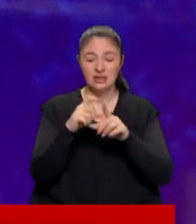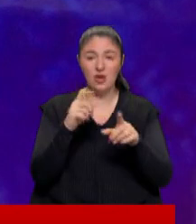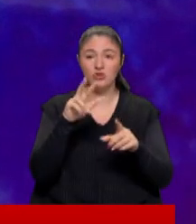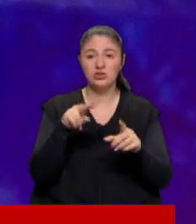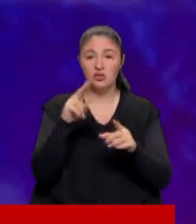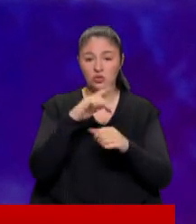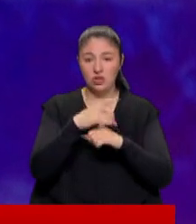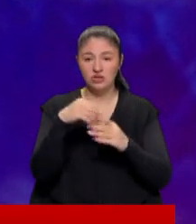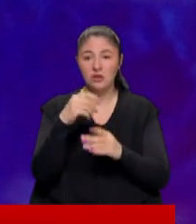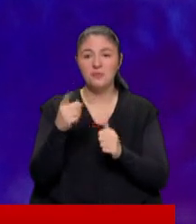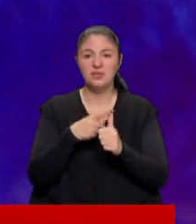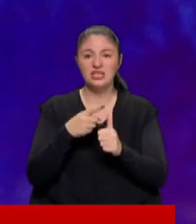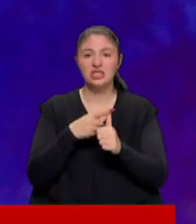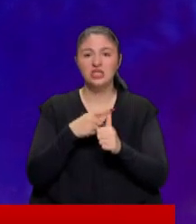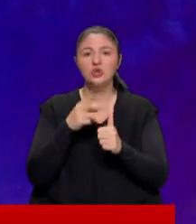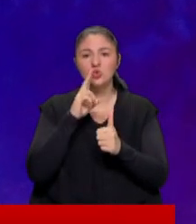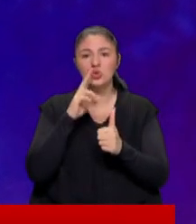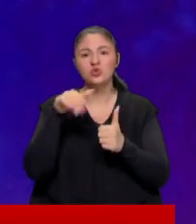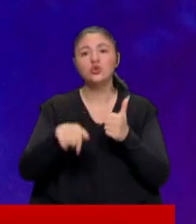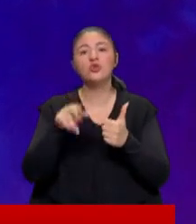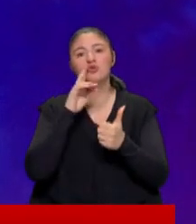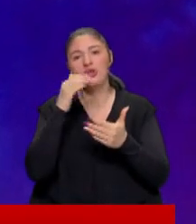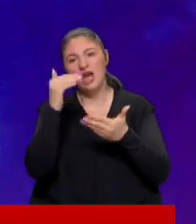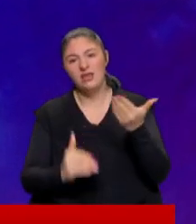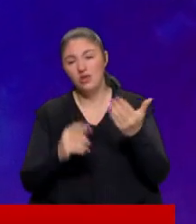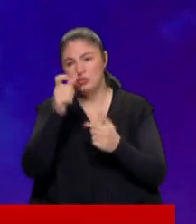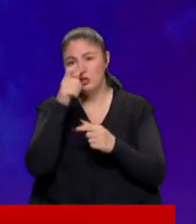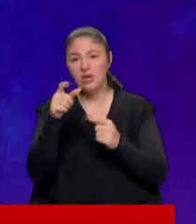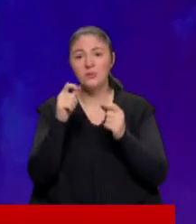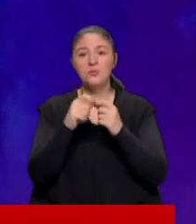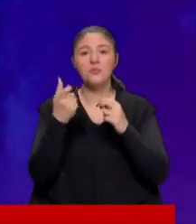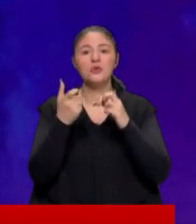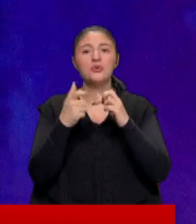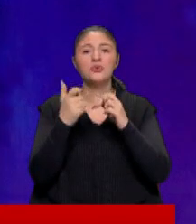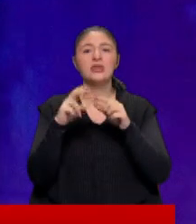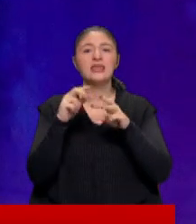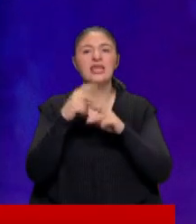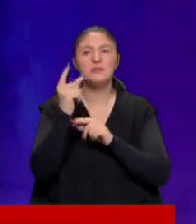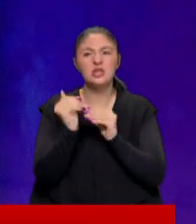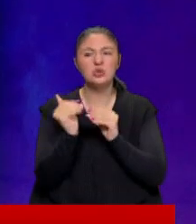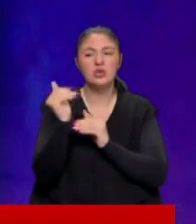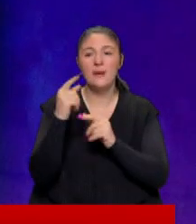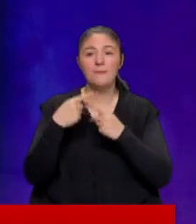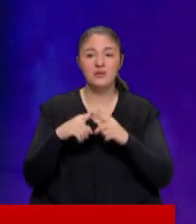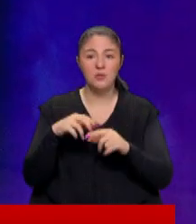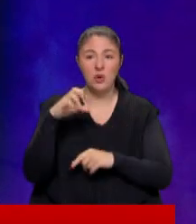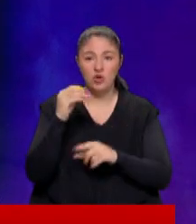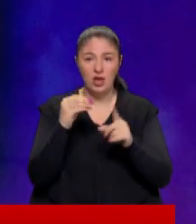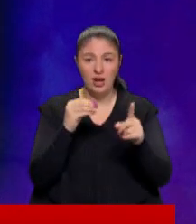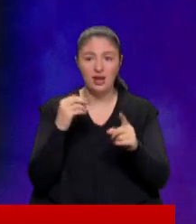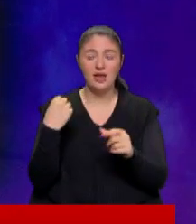arasında 31.lerde, yani daha sonlardayız. Türkiye burada. Brunei'nin biraz üzerinde. Matematik puanı olarak